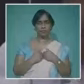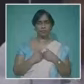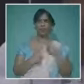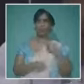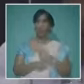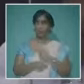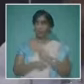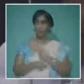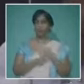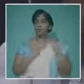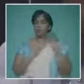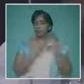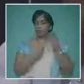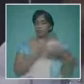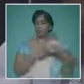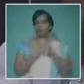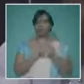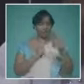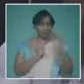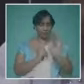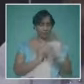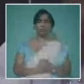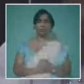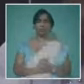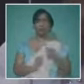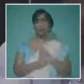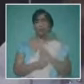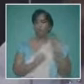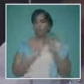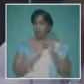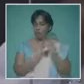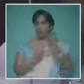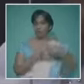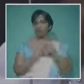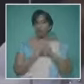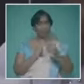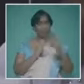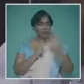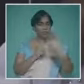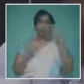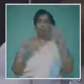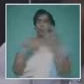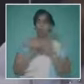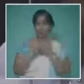රජයේ ආයතන ප්‍රතිව්‍යුහගත කිරීම ගැන රජයේ ආයතනයන් ප්‍රතිව්‍යුහගත කිරීම